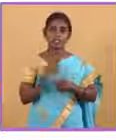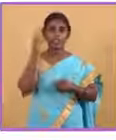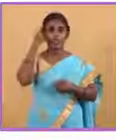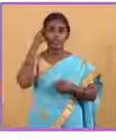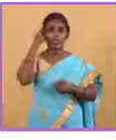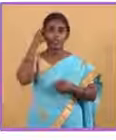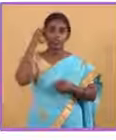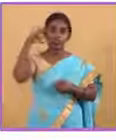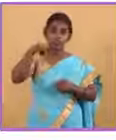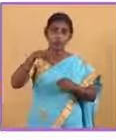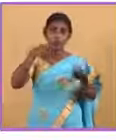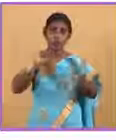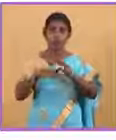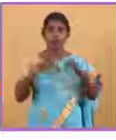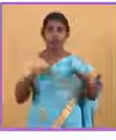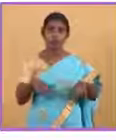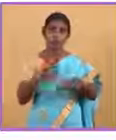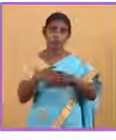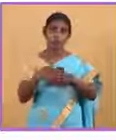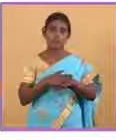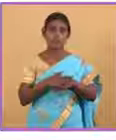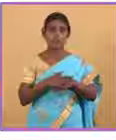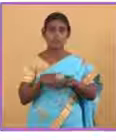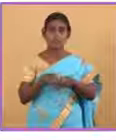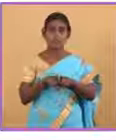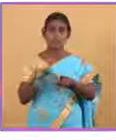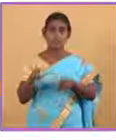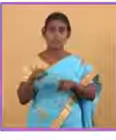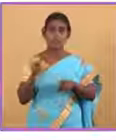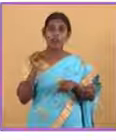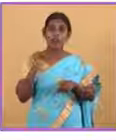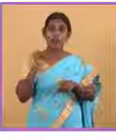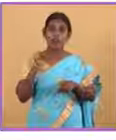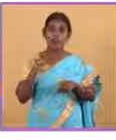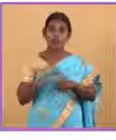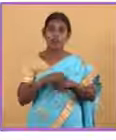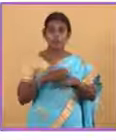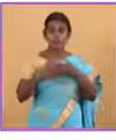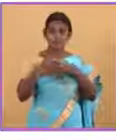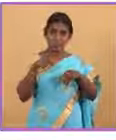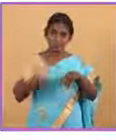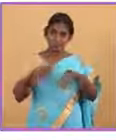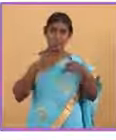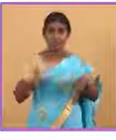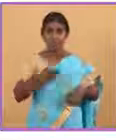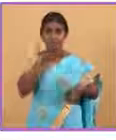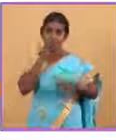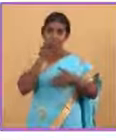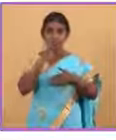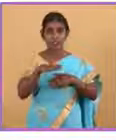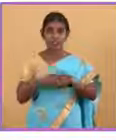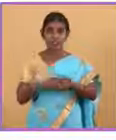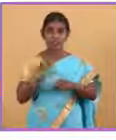வாழவந்தாள்புரம் என்ற ஊரில் பிறந்தவர். இந்த வாழவந்தாள்புரத்தில் இப்பொழுது வாழ்ந்து கொண்டும் இருக்கிறார். இவர்